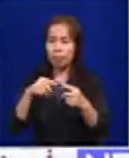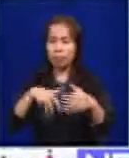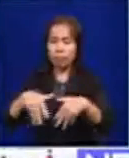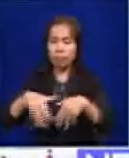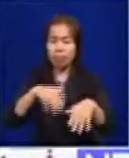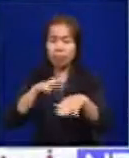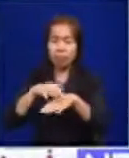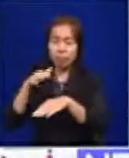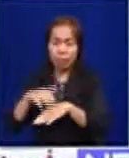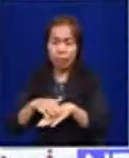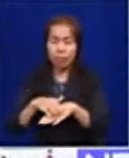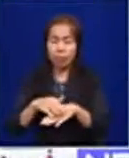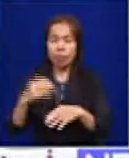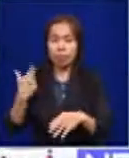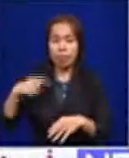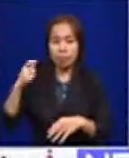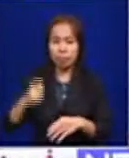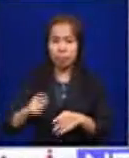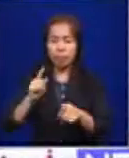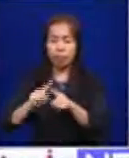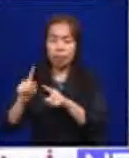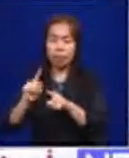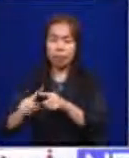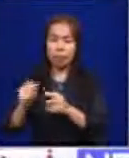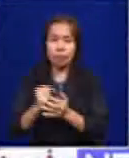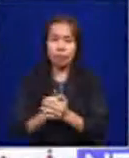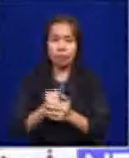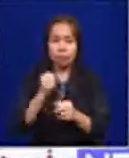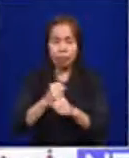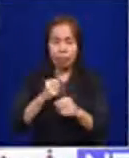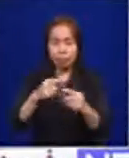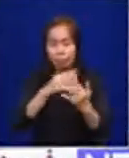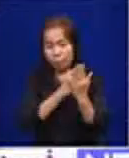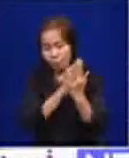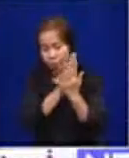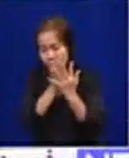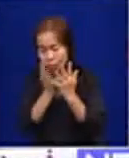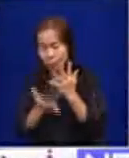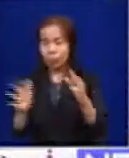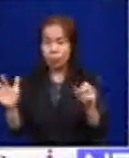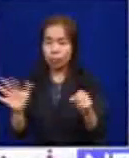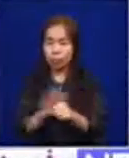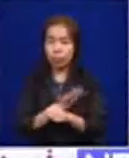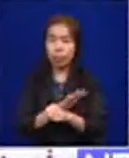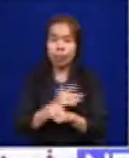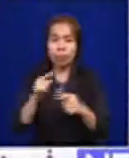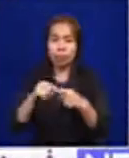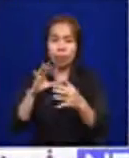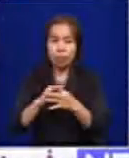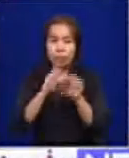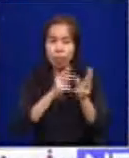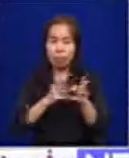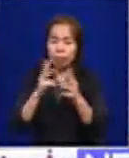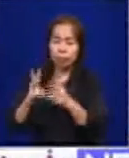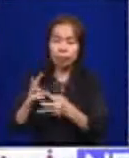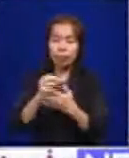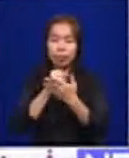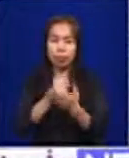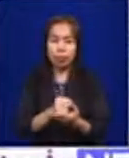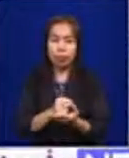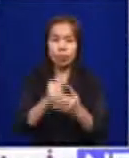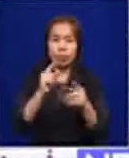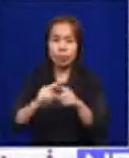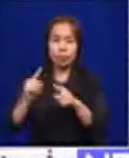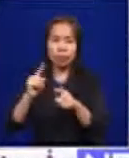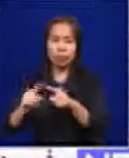ในกระบวนการยุติธรรมตั้งแต่ต้นทางถึงปลายทางทั้งการให้ความรู้ทางกฎหมายการช่วยเหลือค่าใช้จ่ายด้านคดีตลอดจ